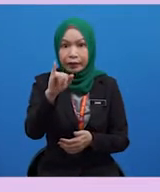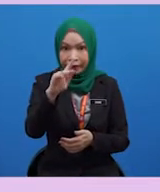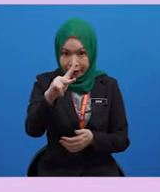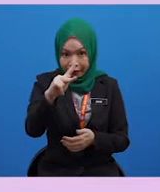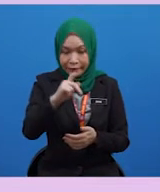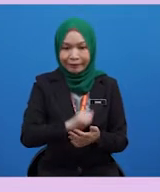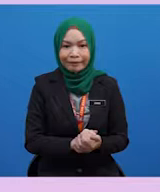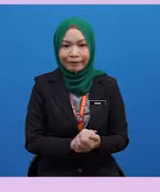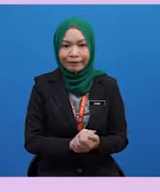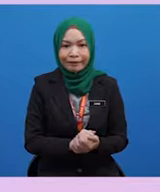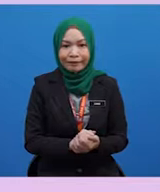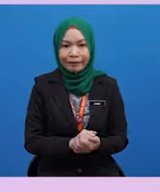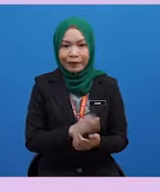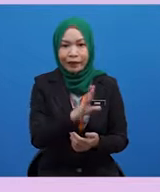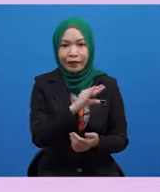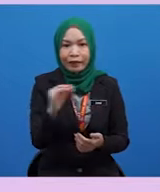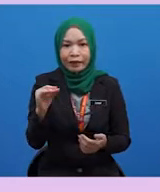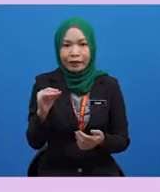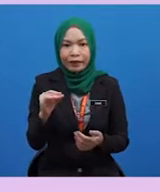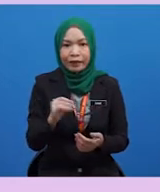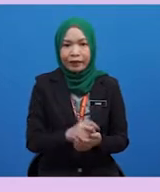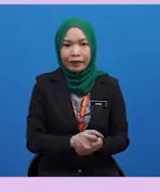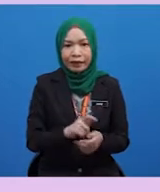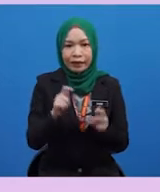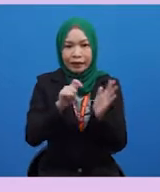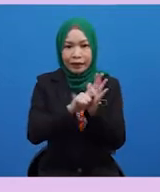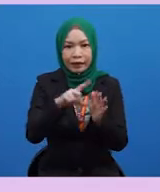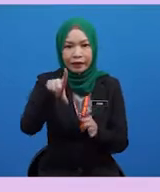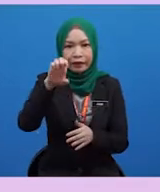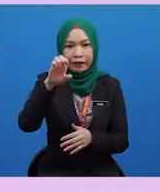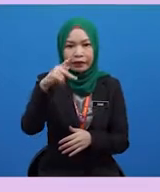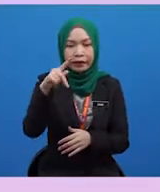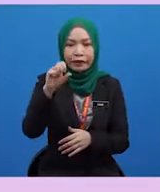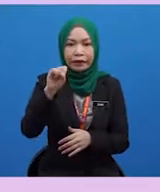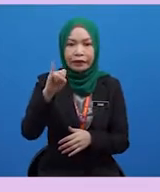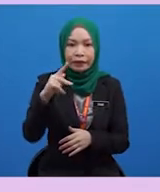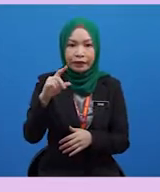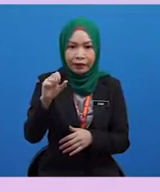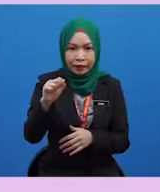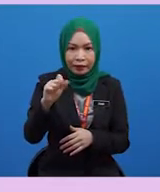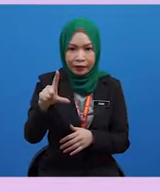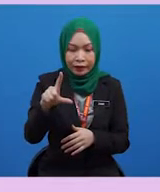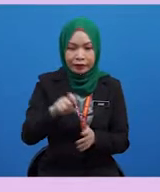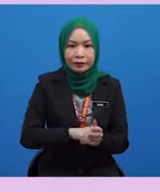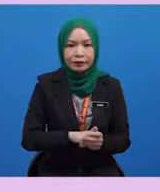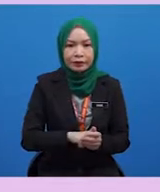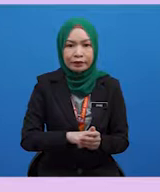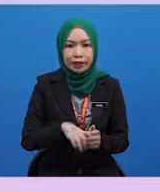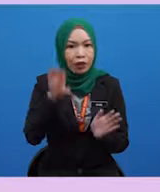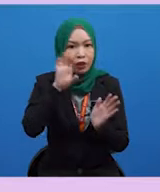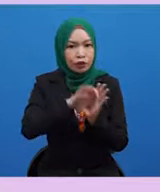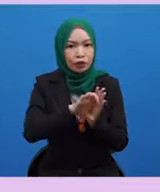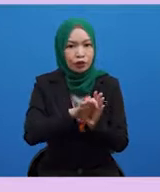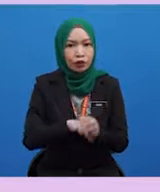Ketiga, penanda leksikal berhiponim. Contoh wacana, di halaman